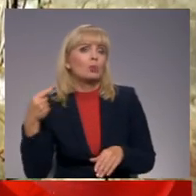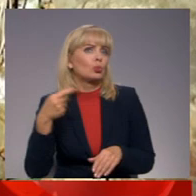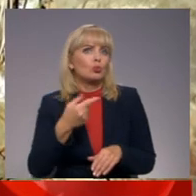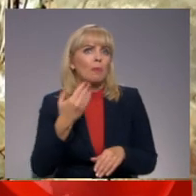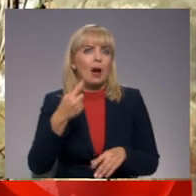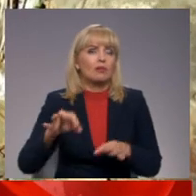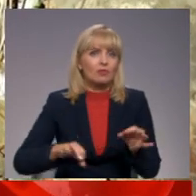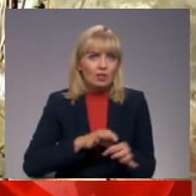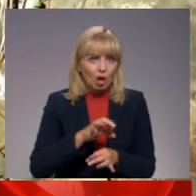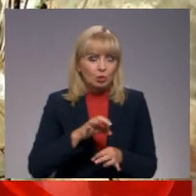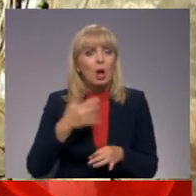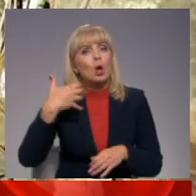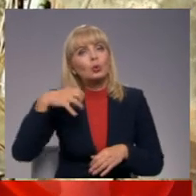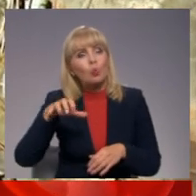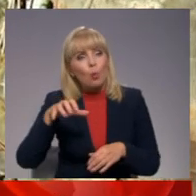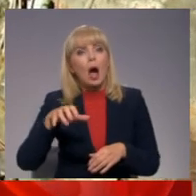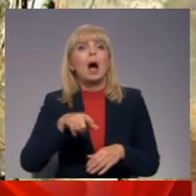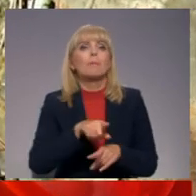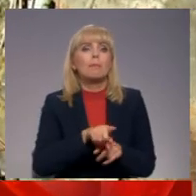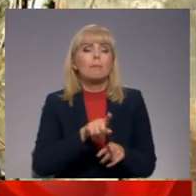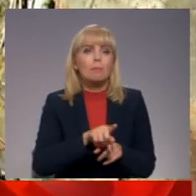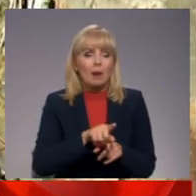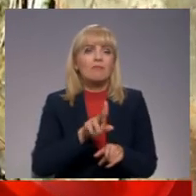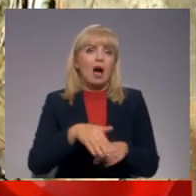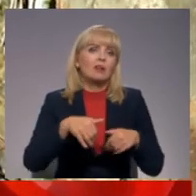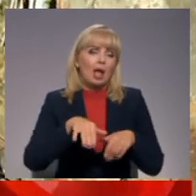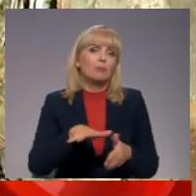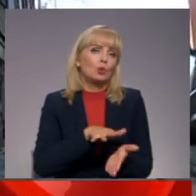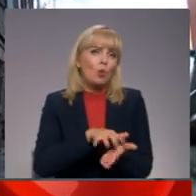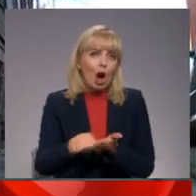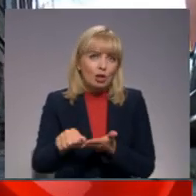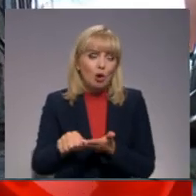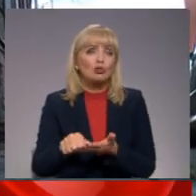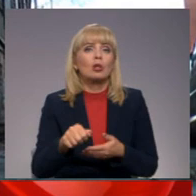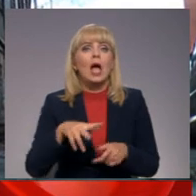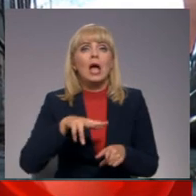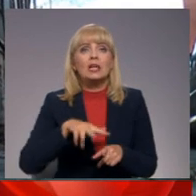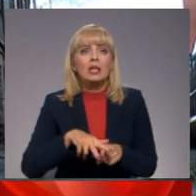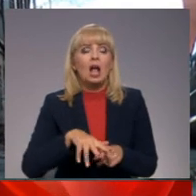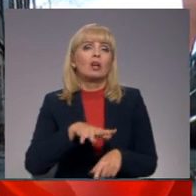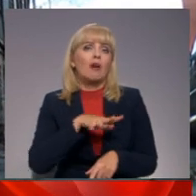pieņemt lēmumu par ēkas nojaukšanu un izmaksu piedziņu. Jāpiebilst, ka šādi precedenti Jelgavā jau